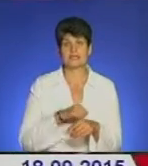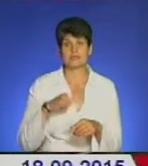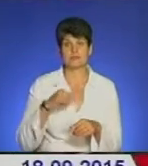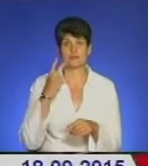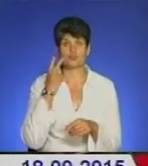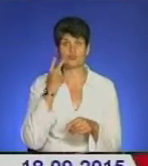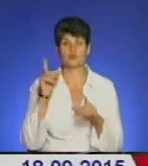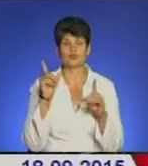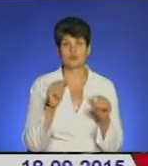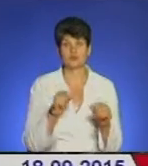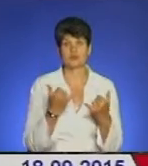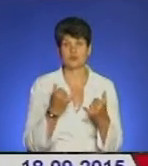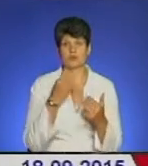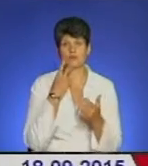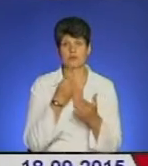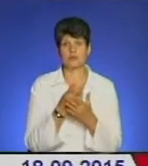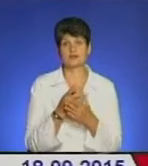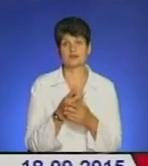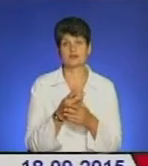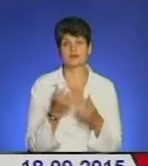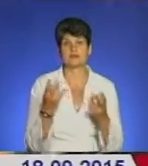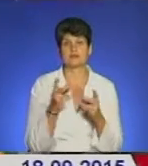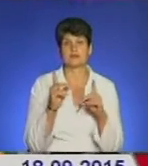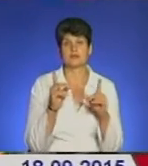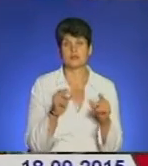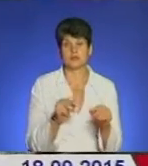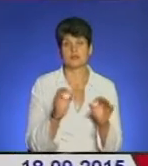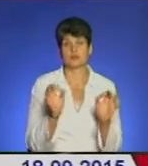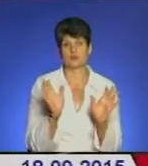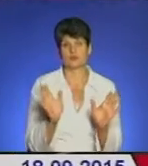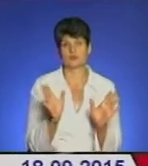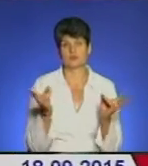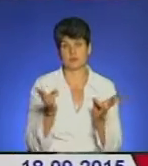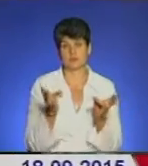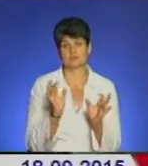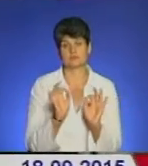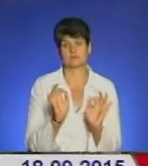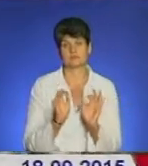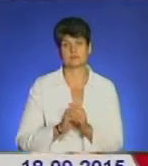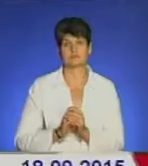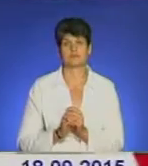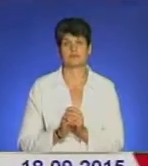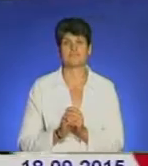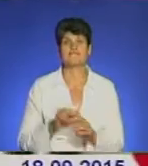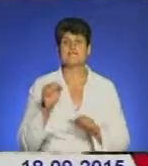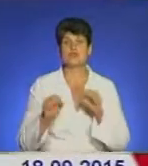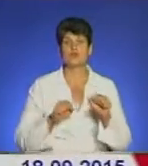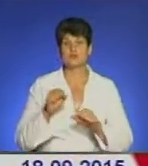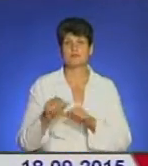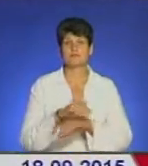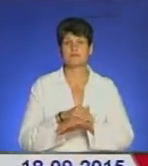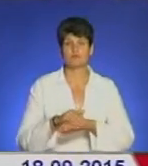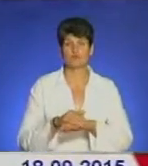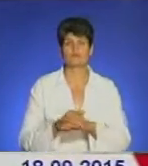це от, сьогодні побачив тільки то, що це. Прийдеться об'їхати, нічого. Але ставитись нормально. Нормально, нормально. Велосипедів на вулицях міста